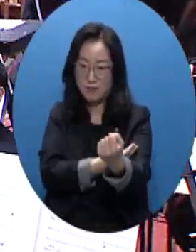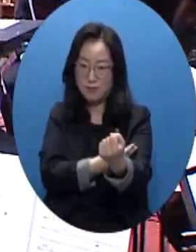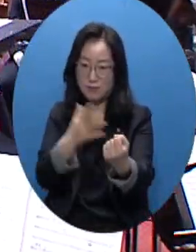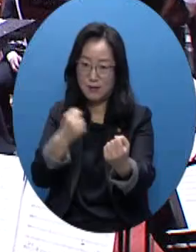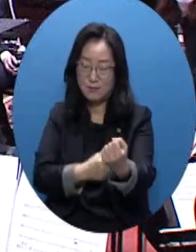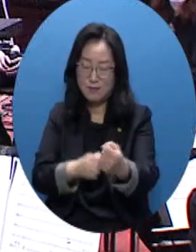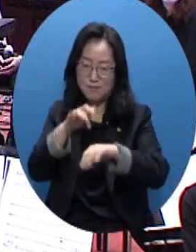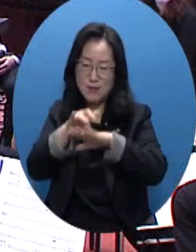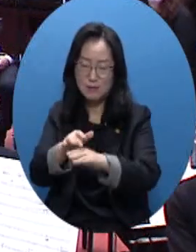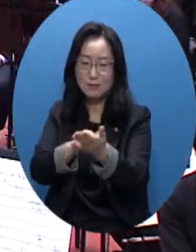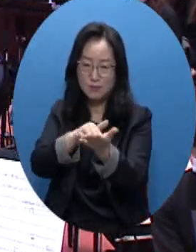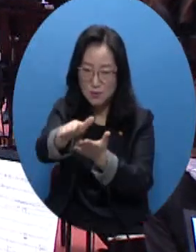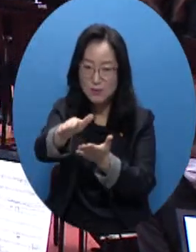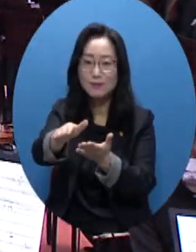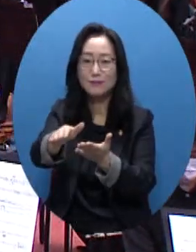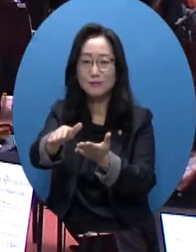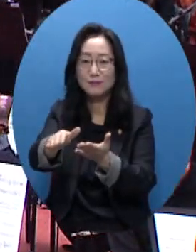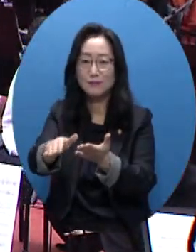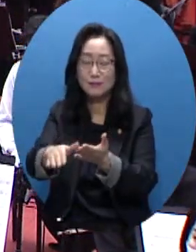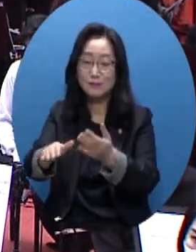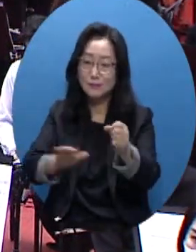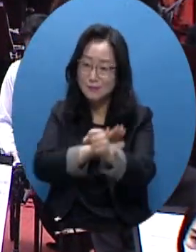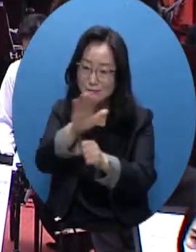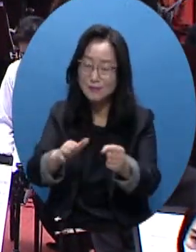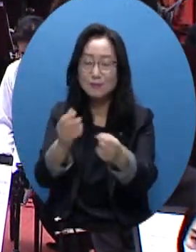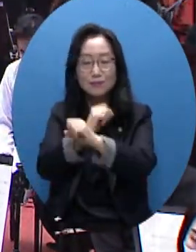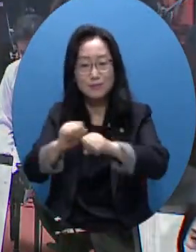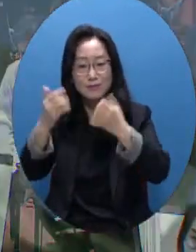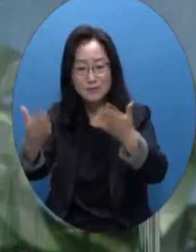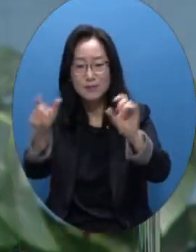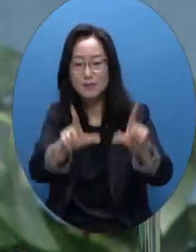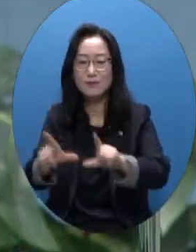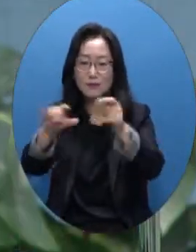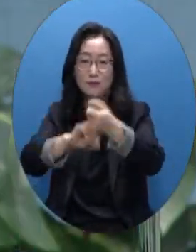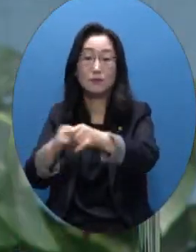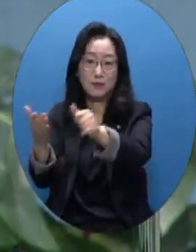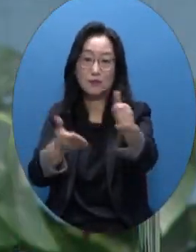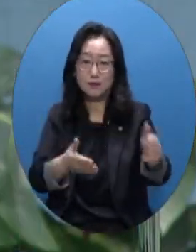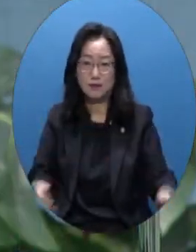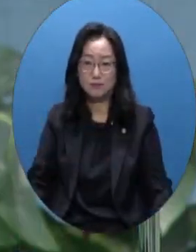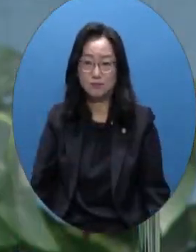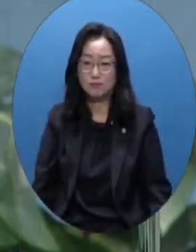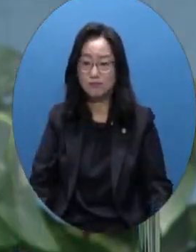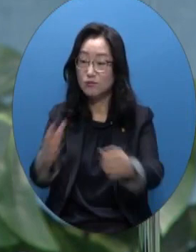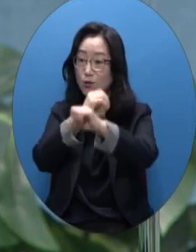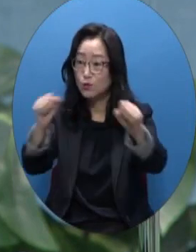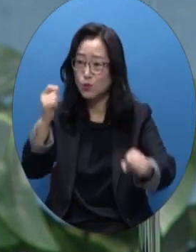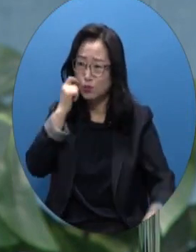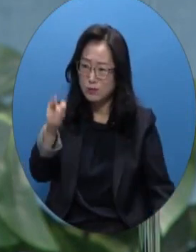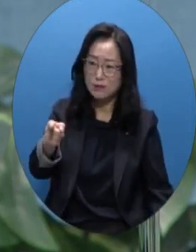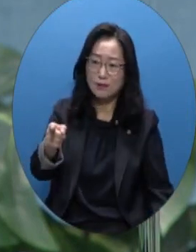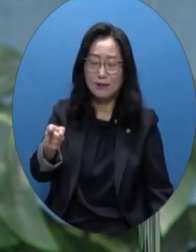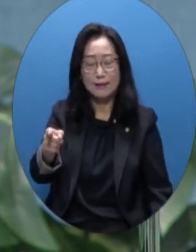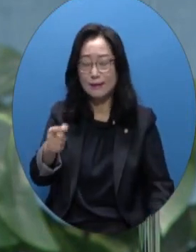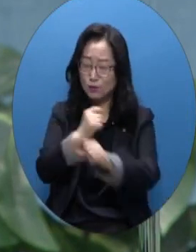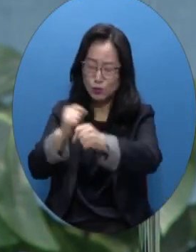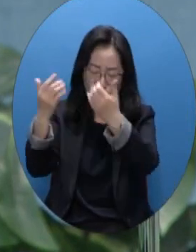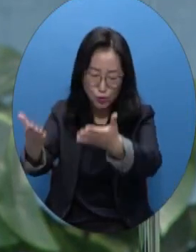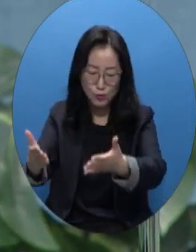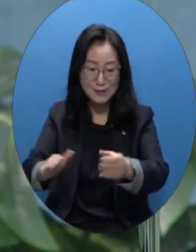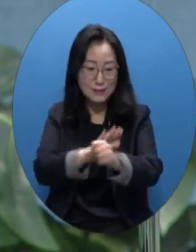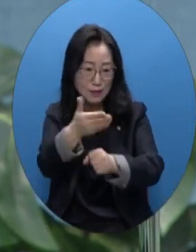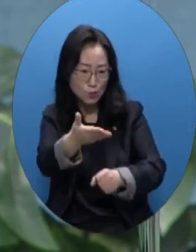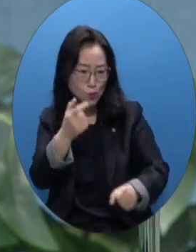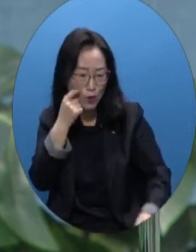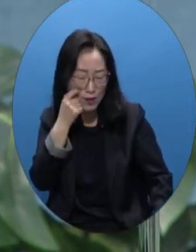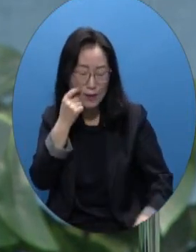카메라가 물리치고 사랑하고 용서하며 살아야 되는 것입니다 요 웃음부터 사람을 용서하고 사랑하지 못한